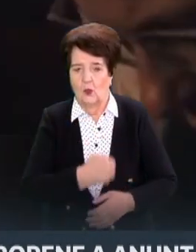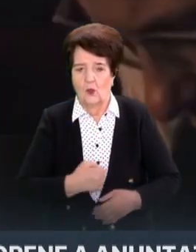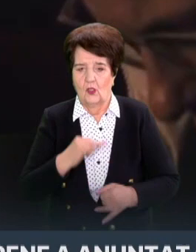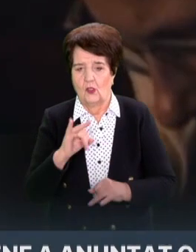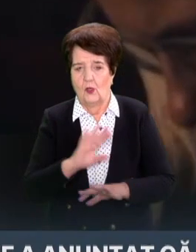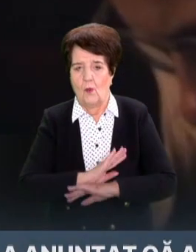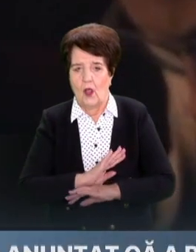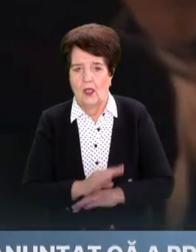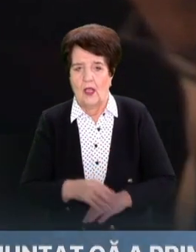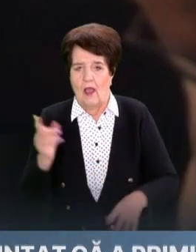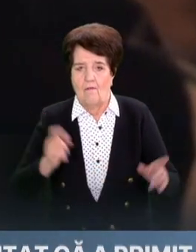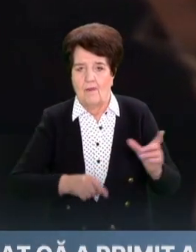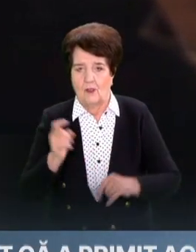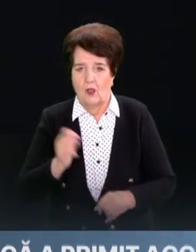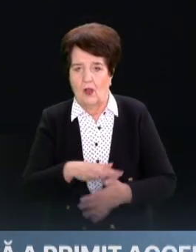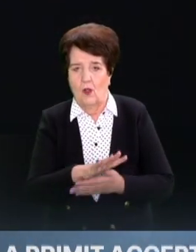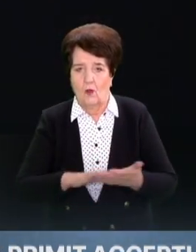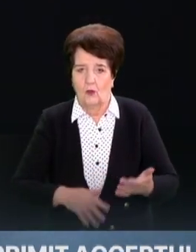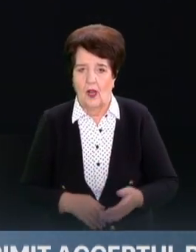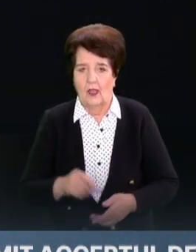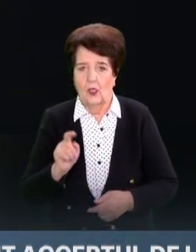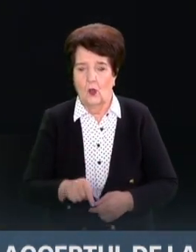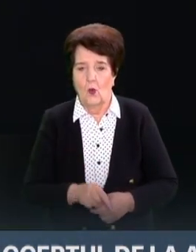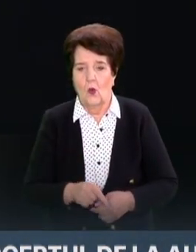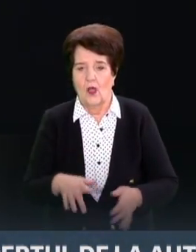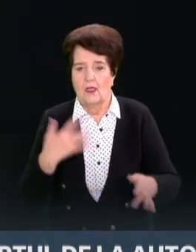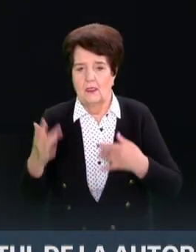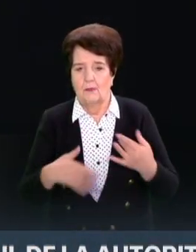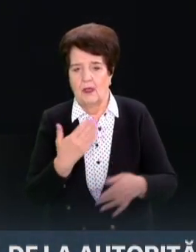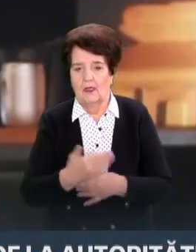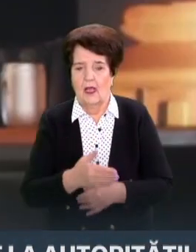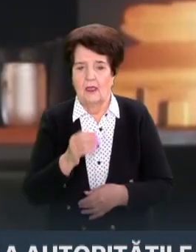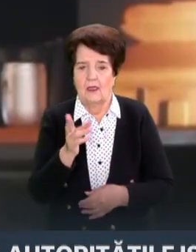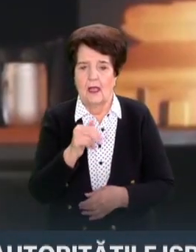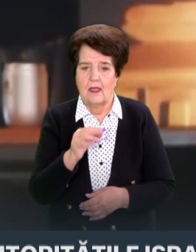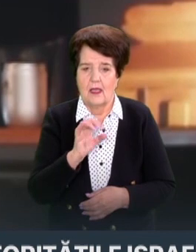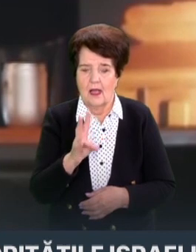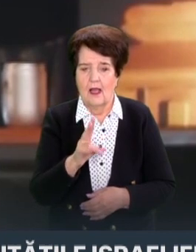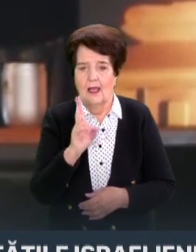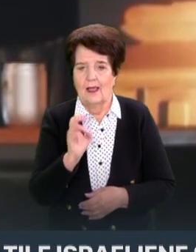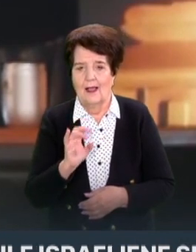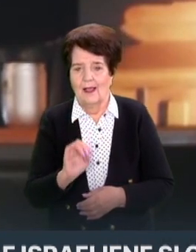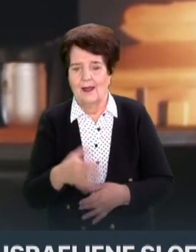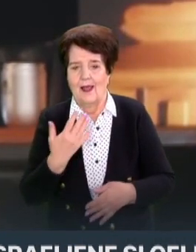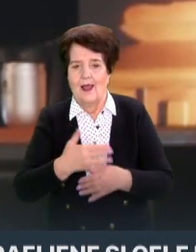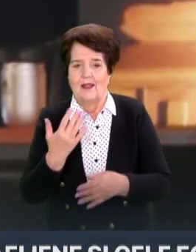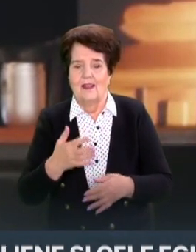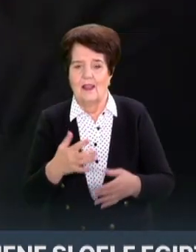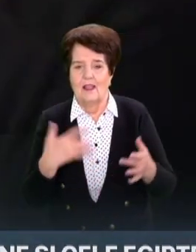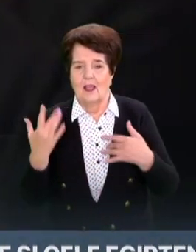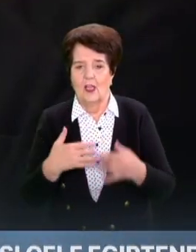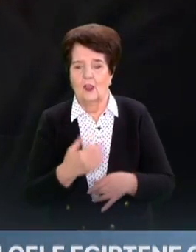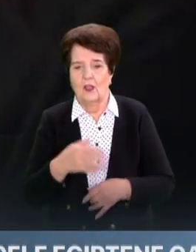moarte. Festivalul a continuat cu spectacolele Pattern de Daniel Chirilă, realizat de Teatrul Tineretului din Piatra